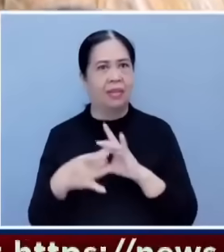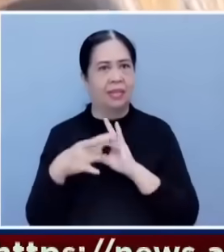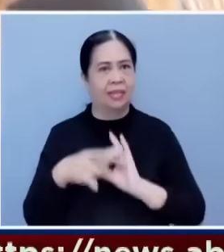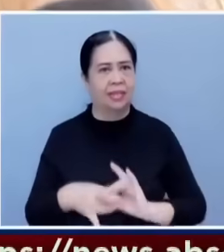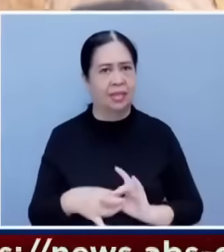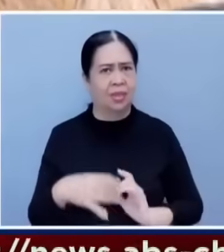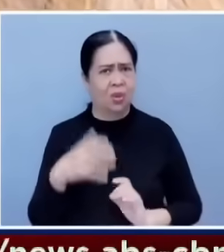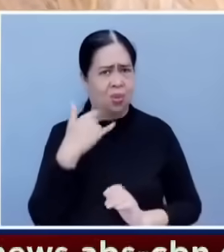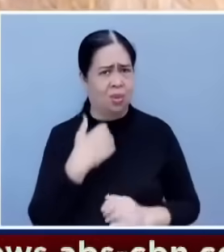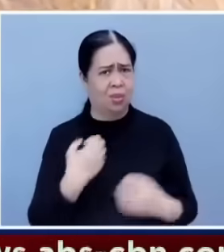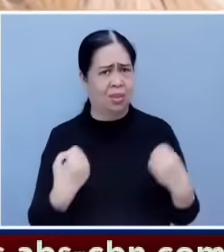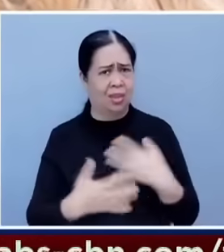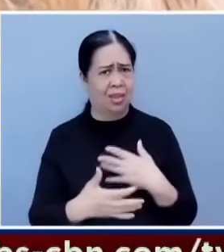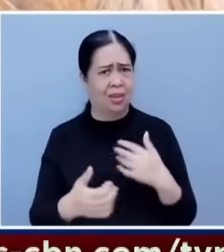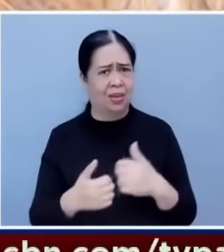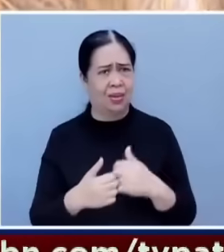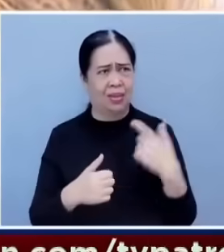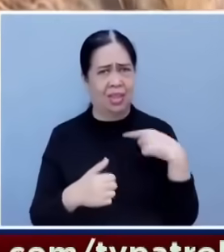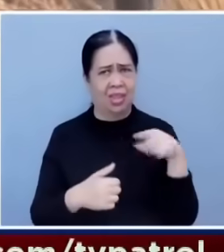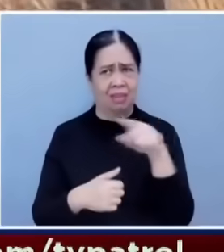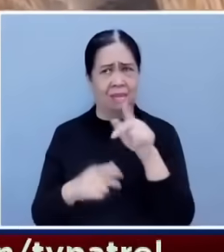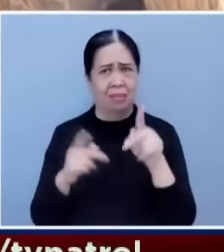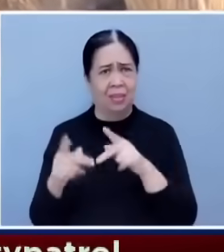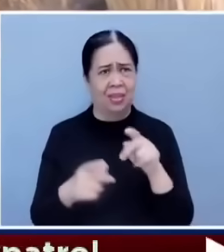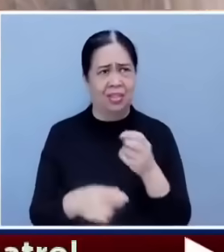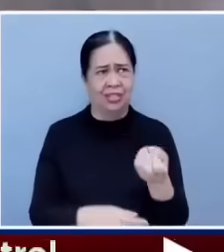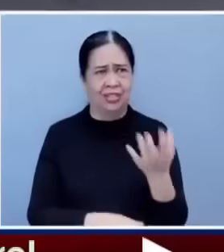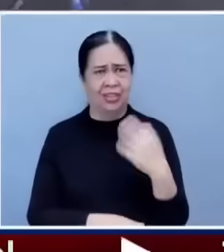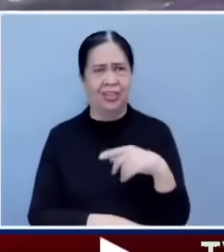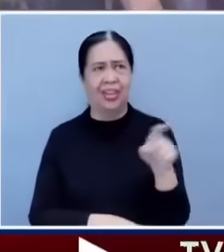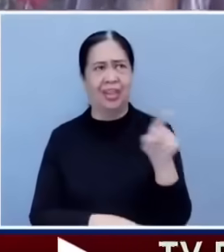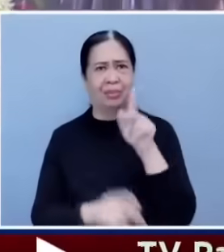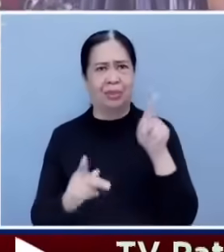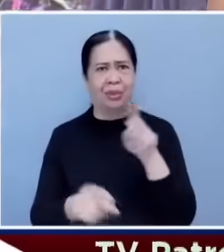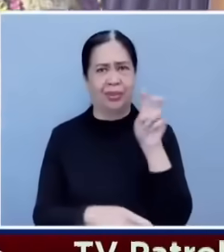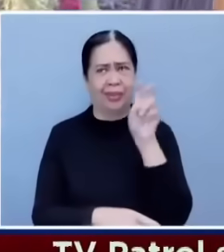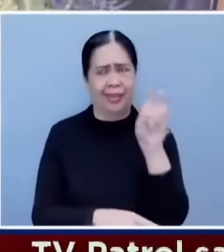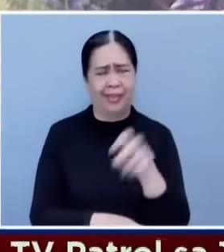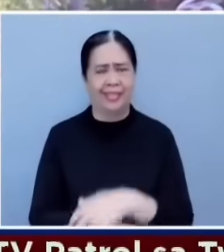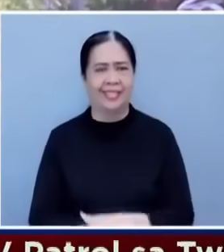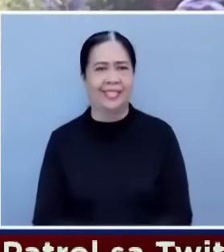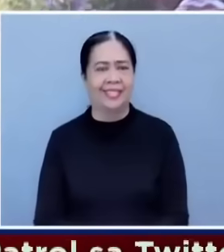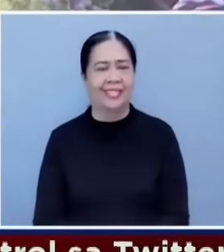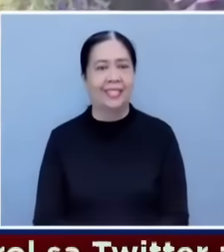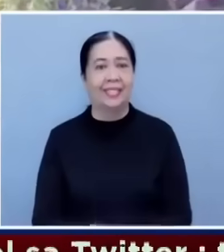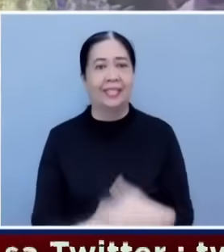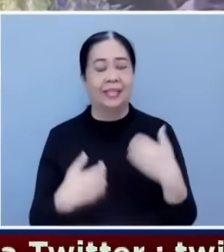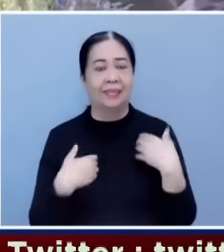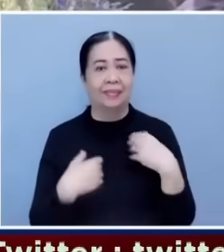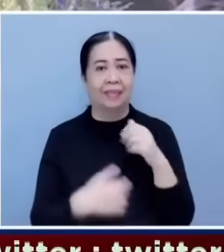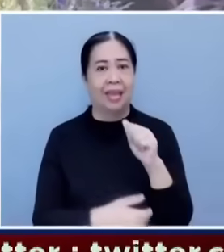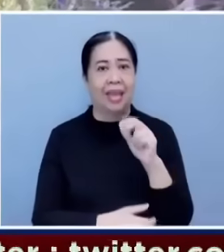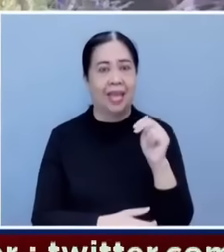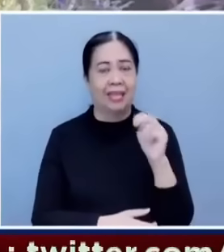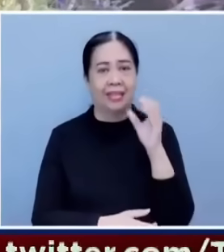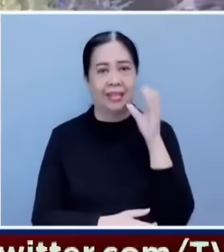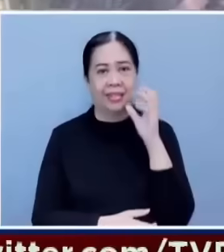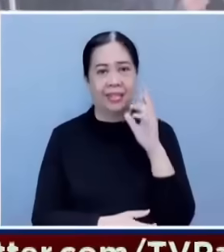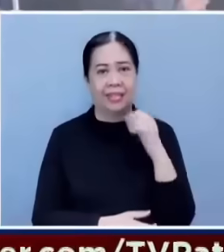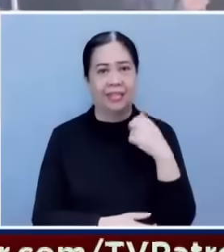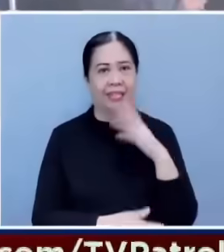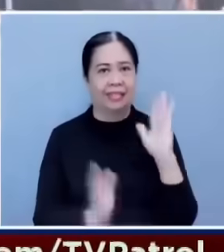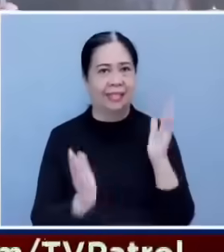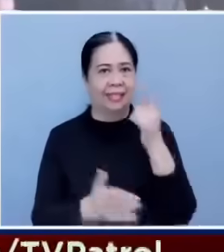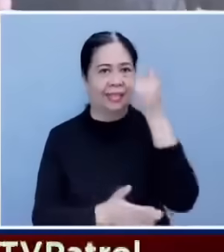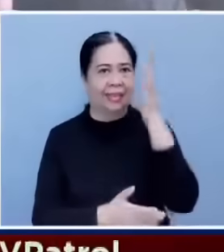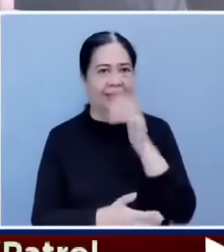ako patatakot? May mga kilala nga akong ganito. Char! Charot lang. Hindi naman nagpakabog si Ann Curtis na dumating bilang Diyosa.